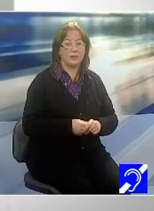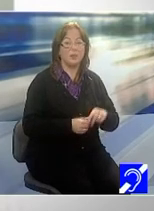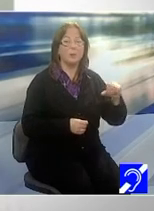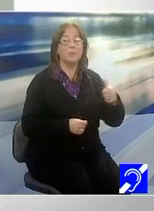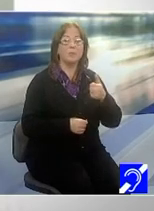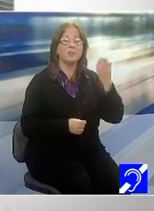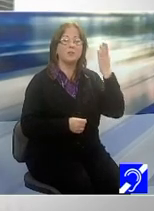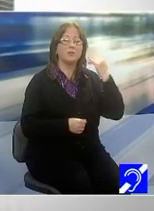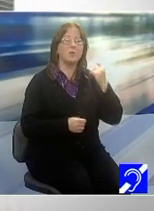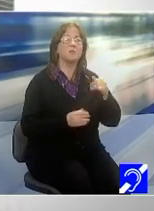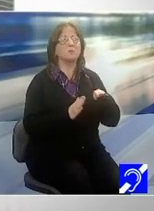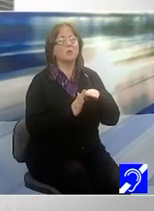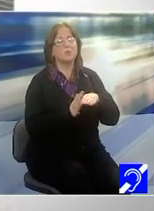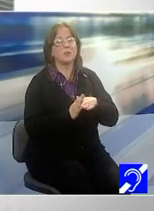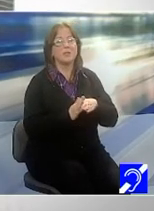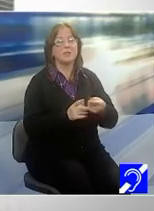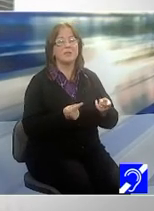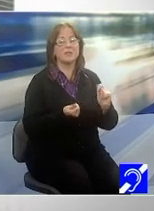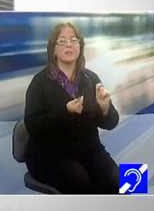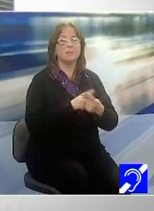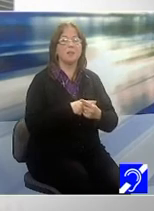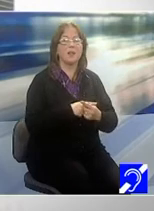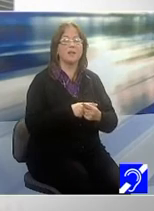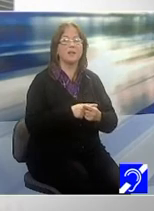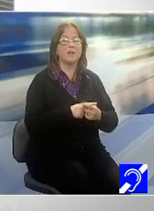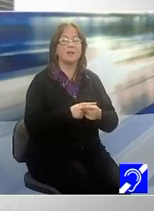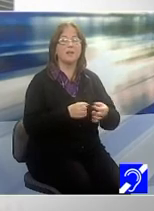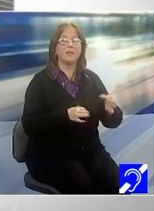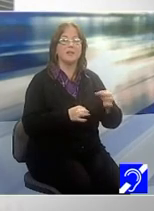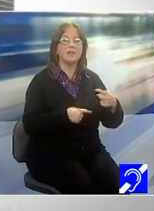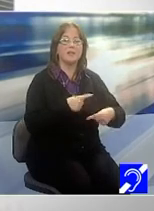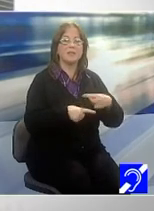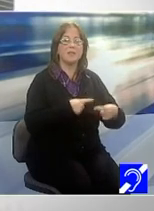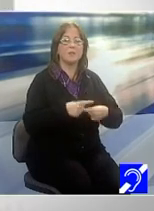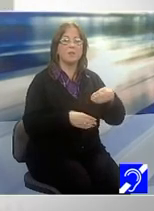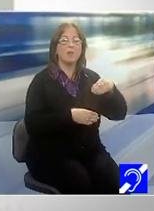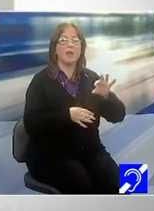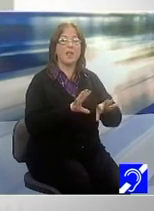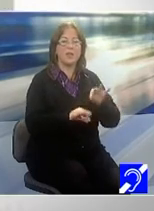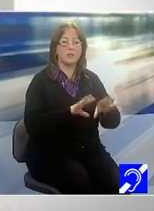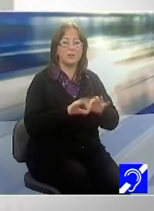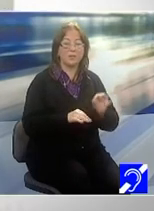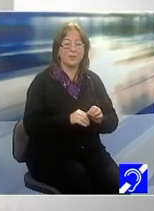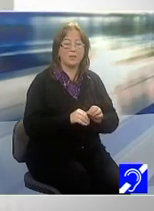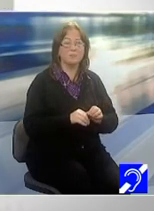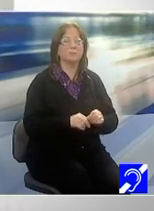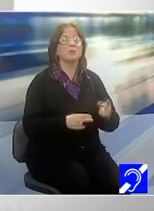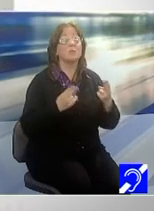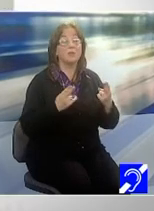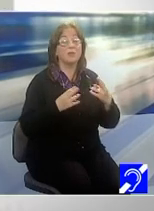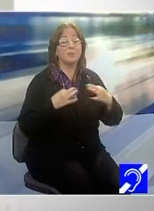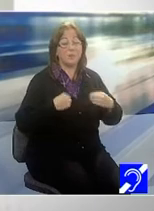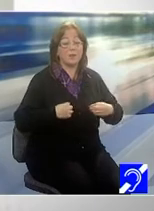exemplu. Nu e o problemă atât de mare. Din nou, acele chestiuni sunt foarte concrete și țin de măsuri pe care Parlamentul trebuie să le ia, de decizii